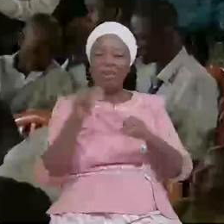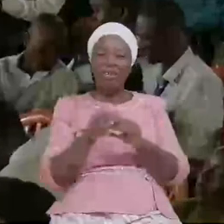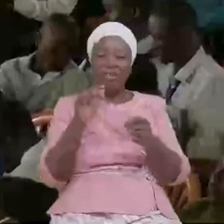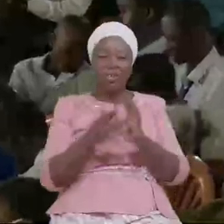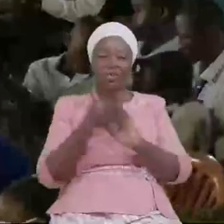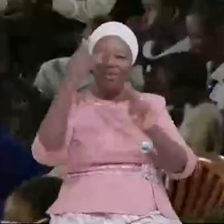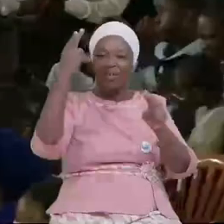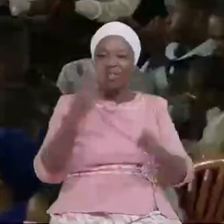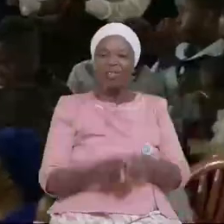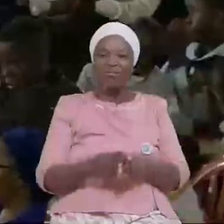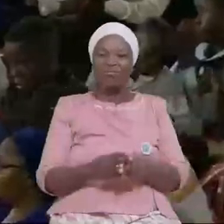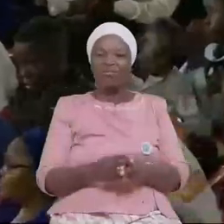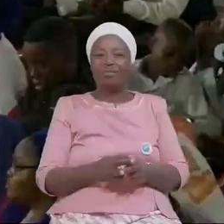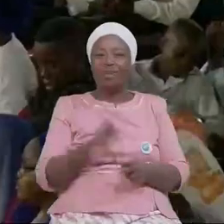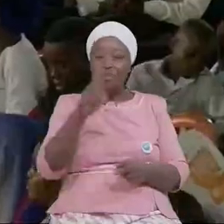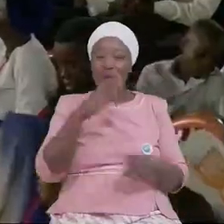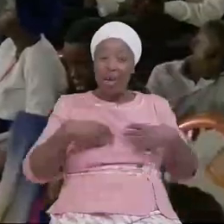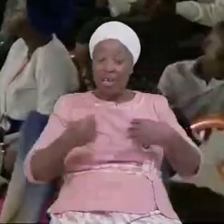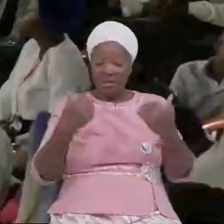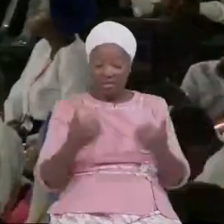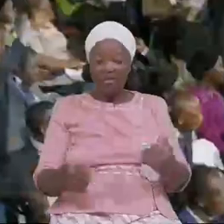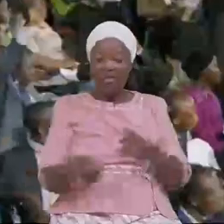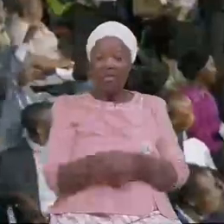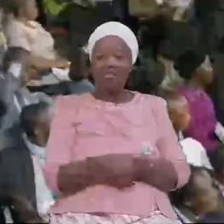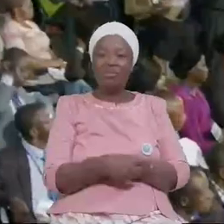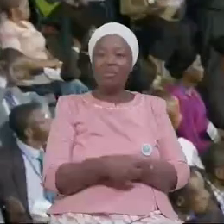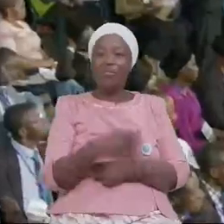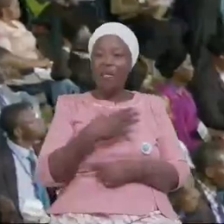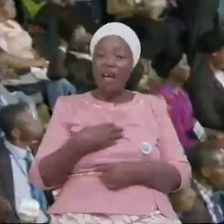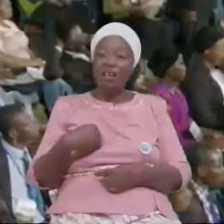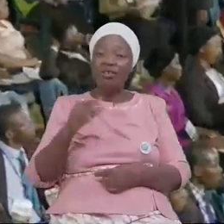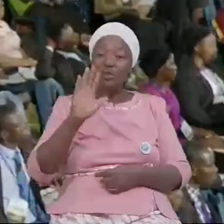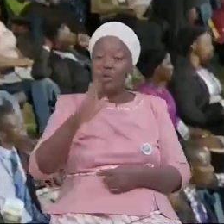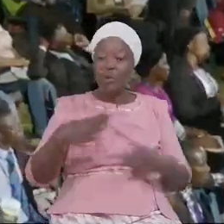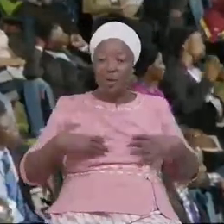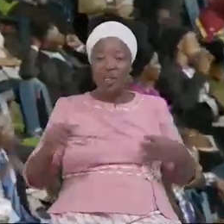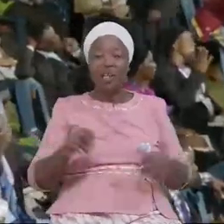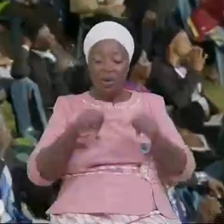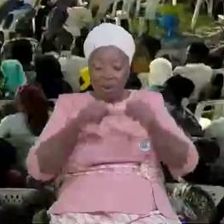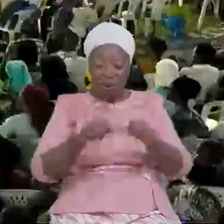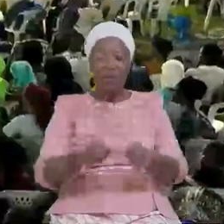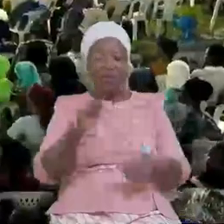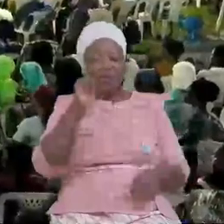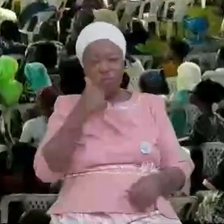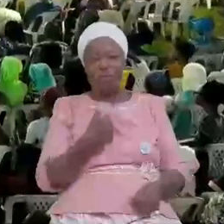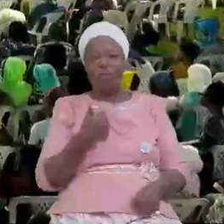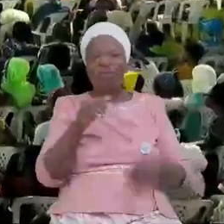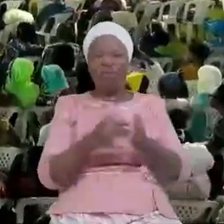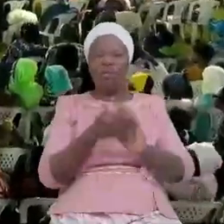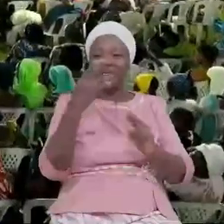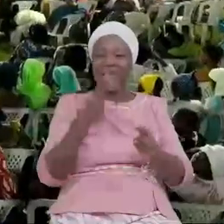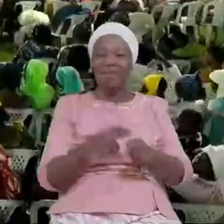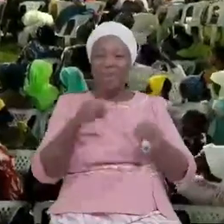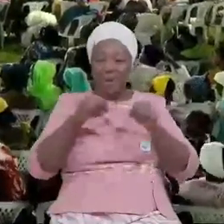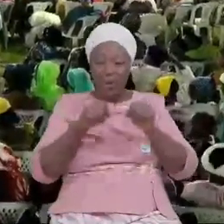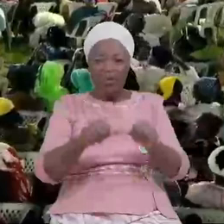Jésus-Christ. Vous serez guéris ce jour et votre guérison va continuer demain. Continuez la